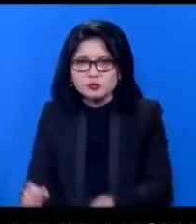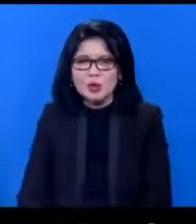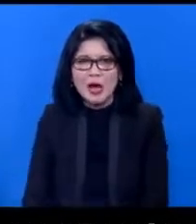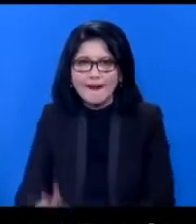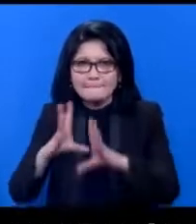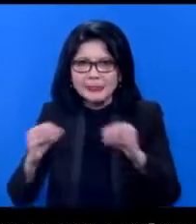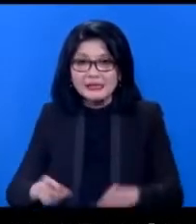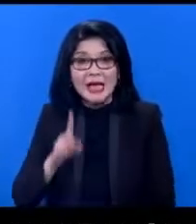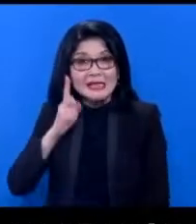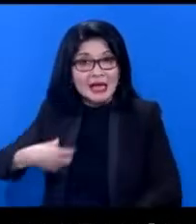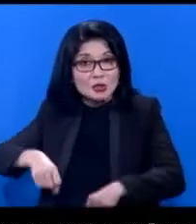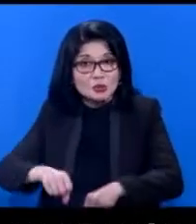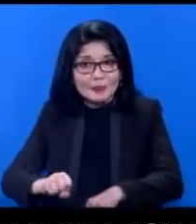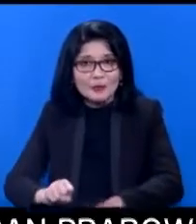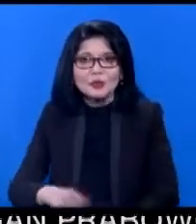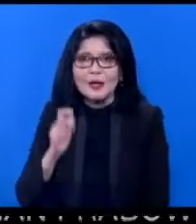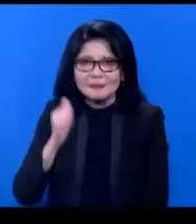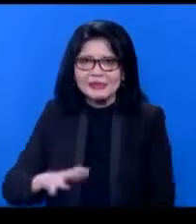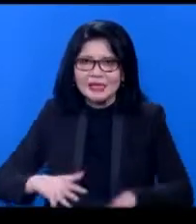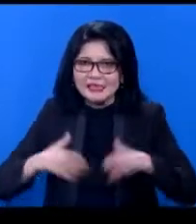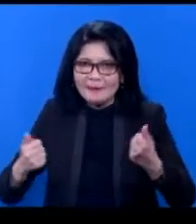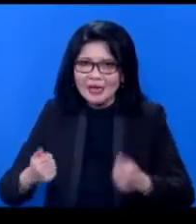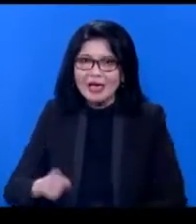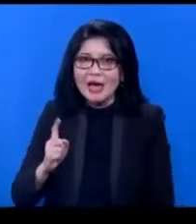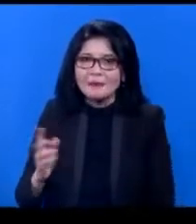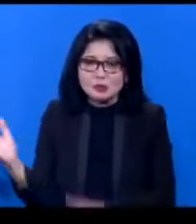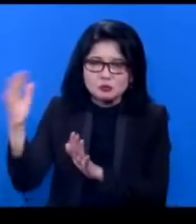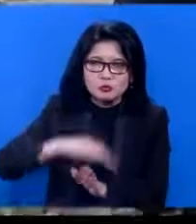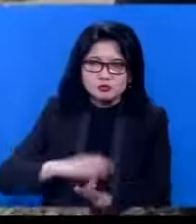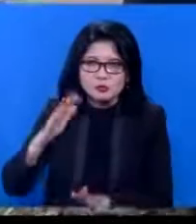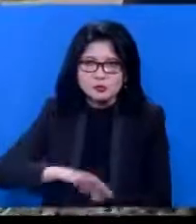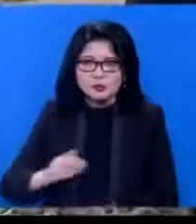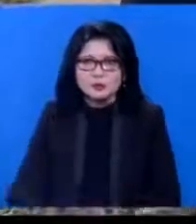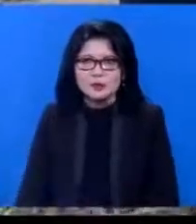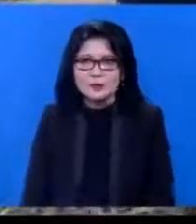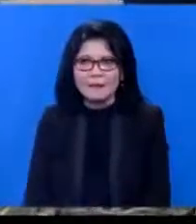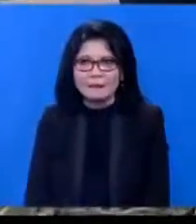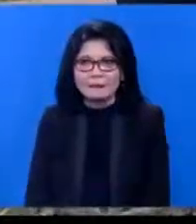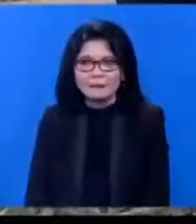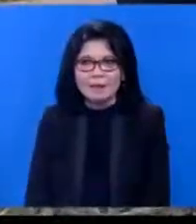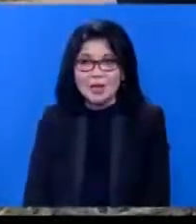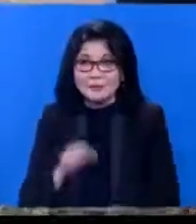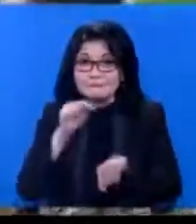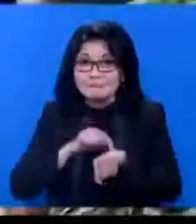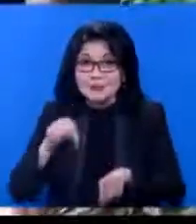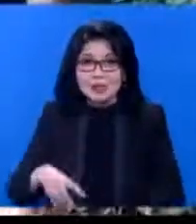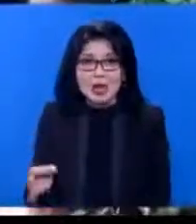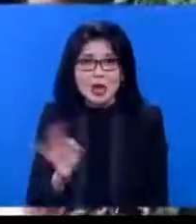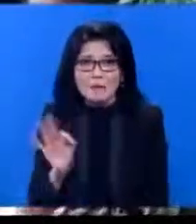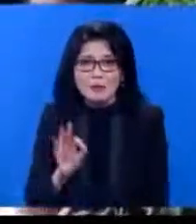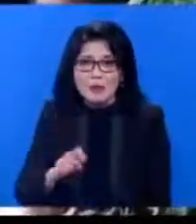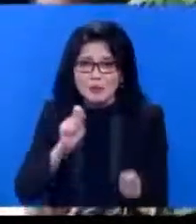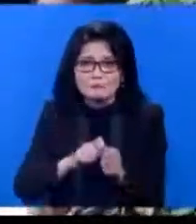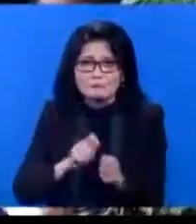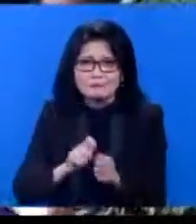Beruntung, satu sepeda motor milik Darsono bisa diselamatkan karena tertimbun longsoran pondasi. Hingga berita ini dibuat, belum ada pembenahan tebing